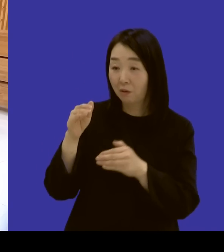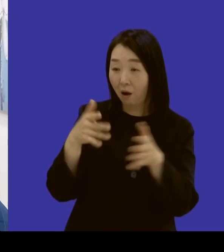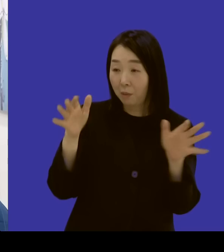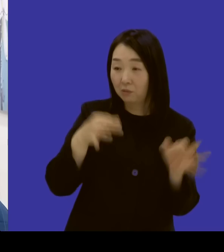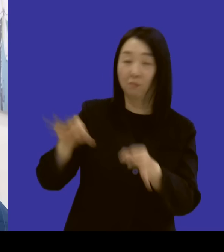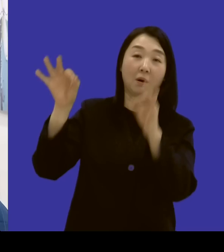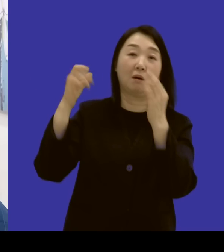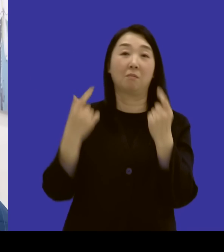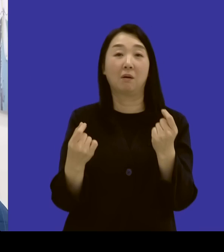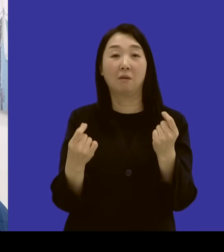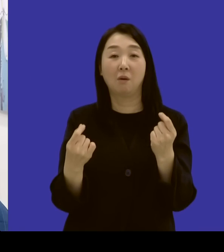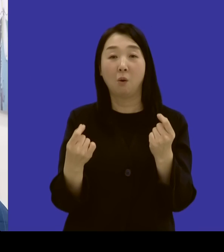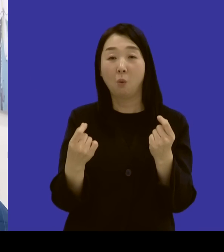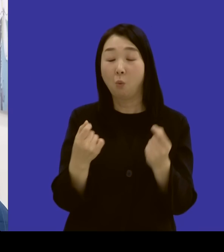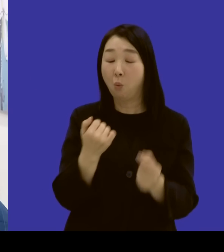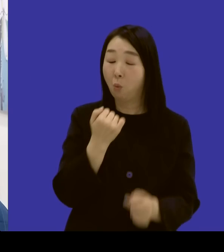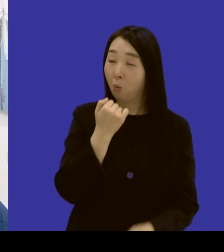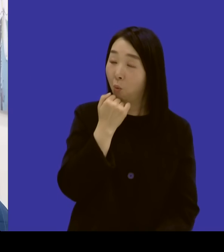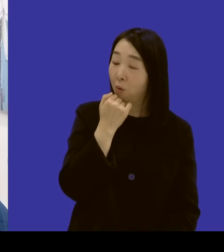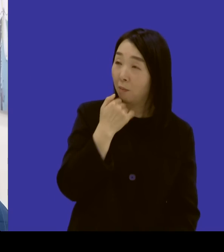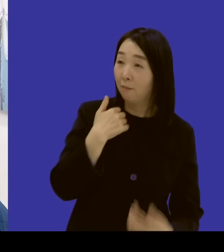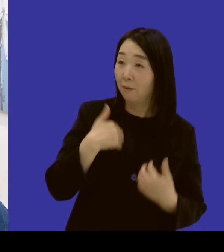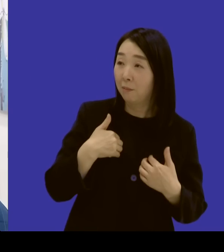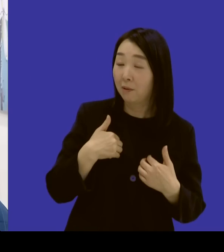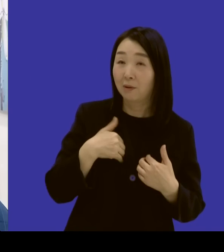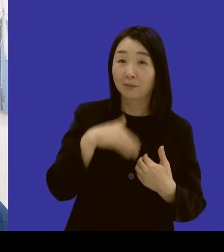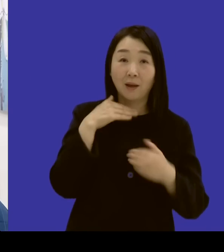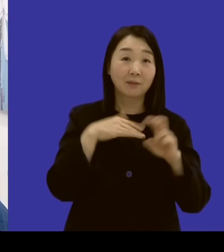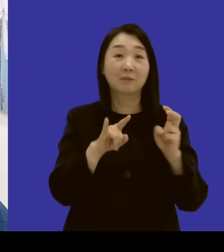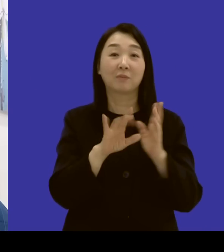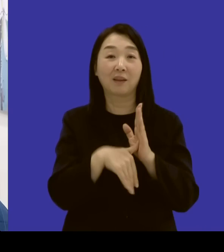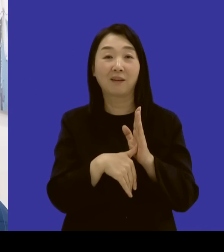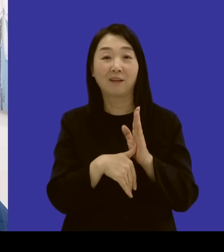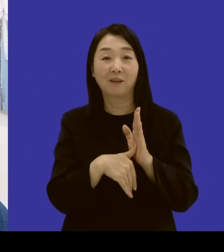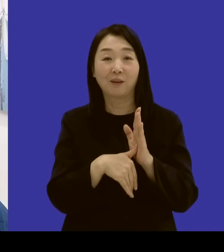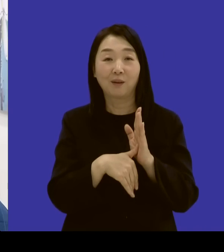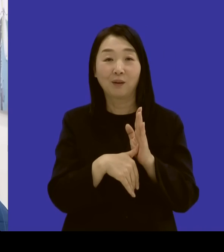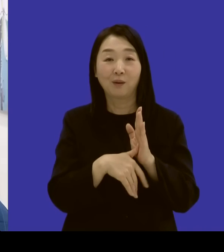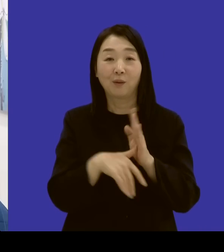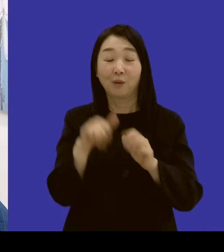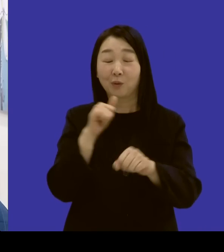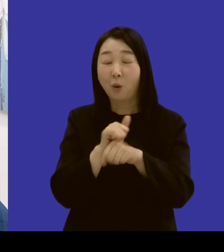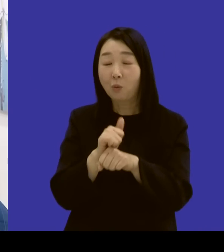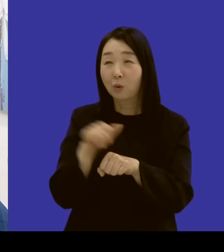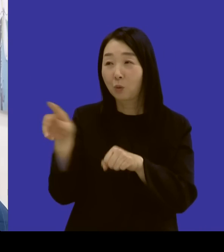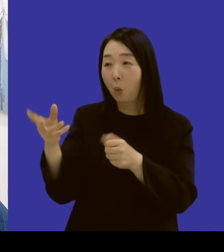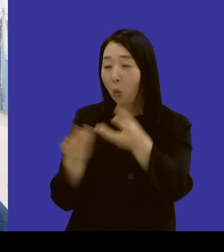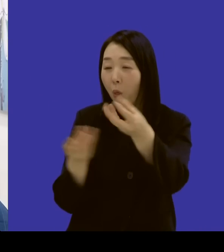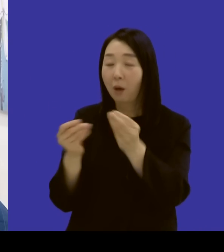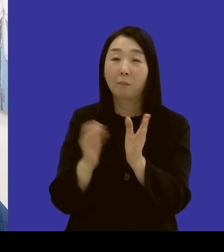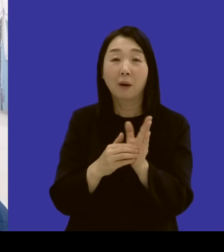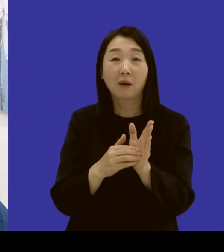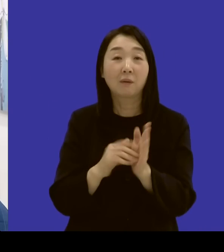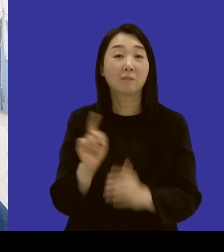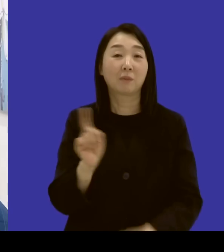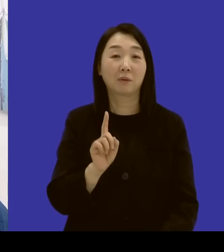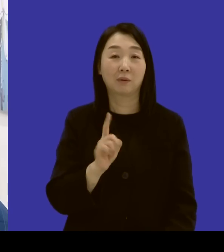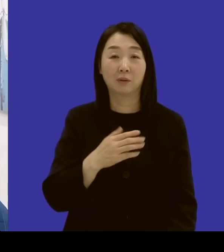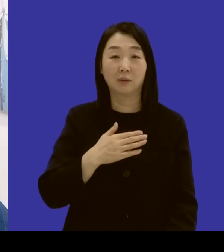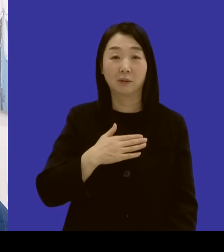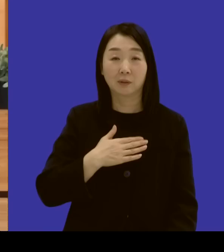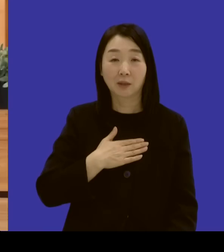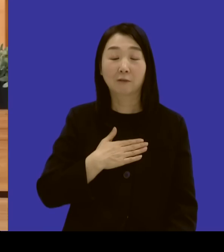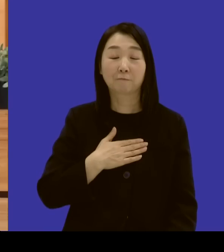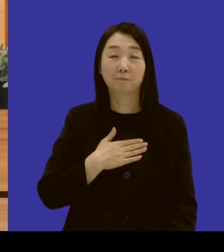그죠. 이거 되게 재밌는 거다. 20대 나이에. 예. 그래서 이렇게 해가지고 뉴욕에 그러니까 나는 직장을